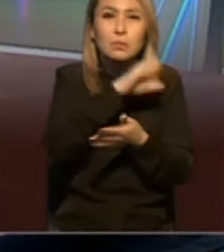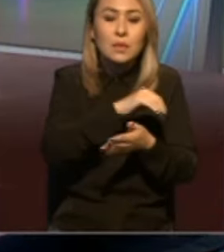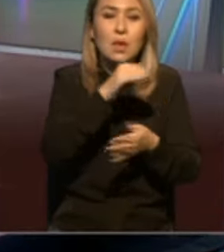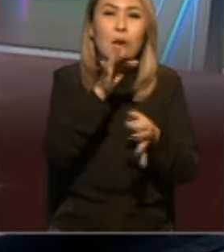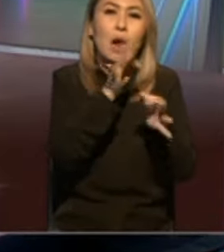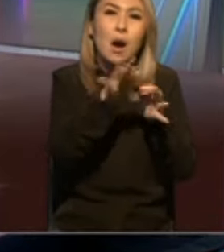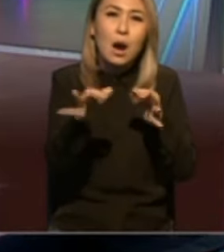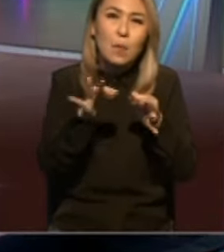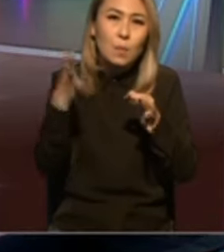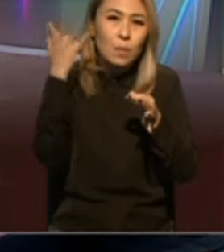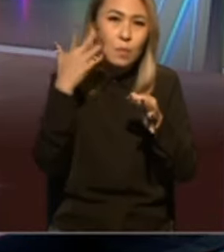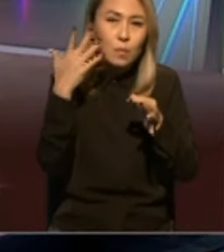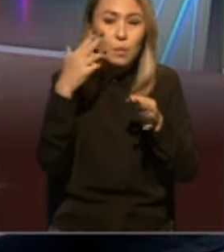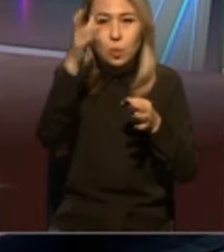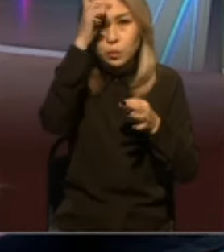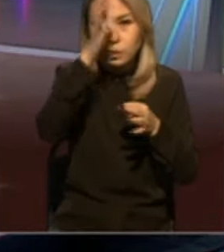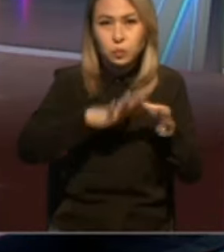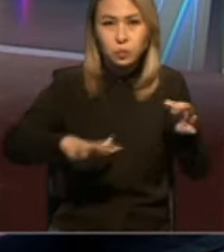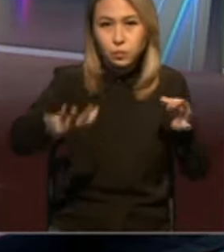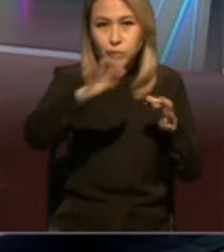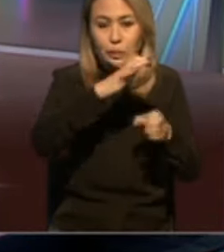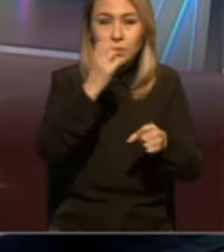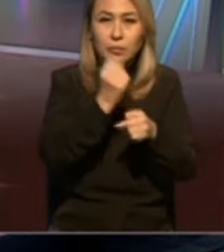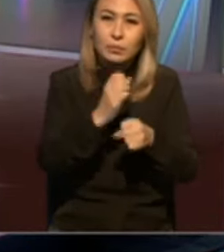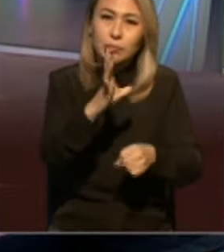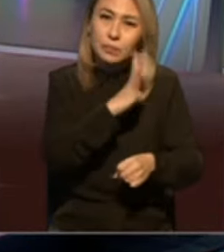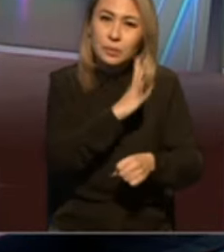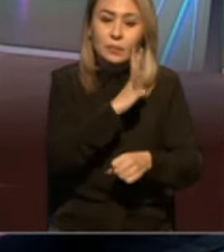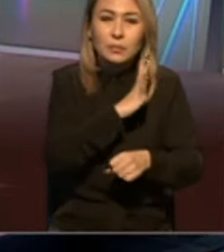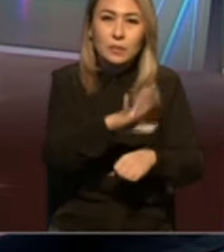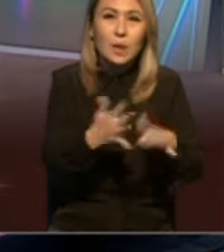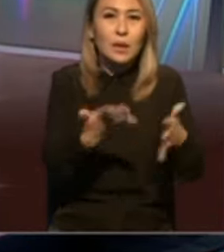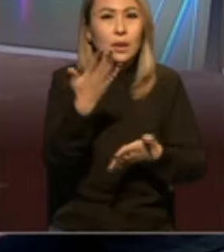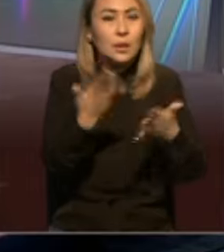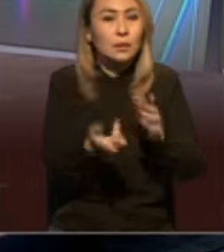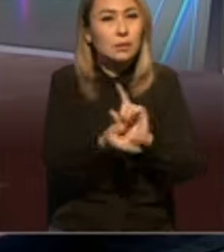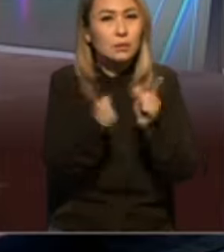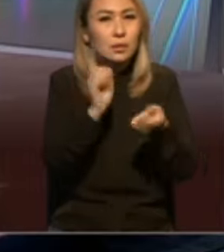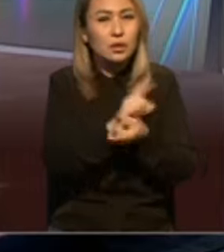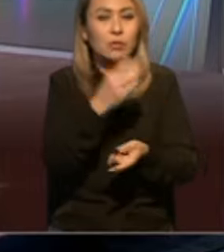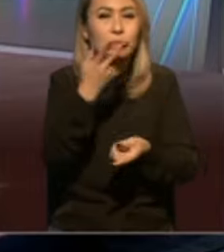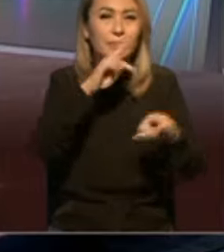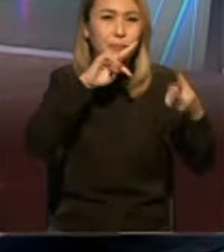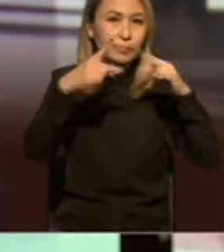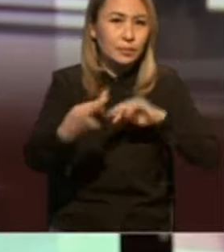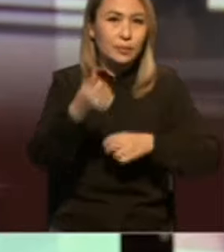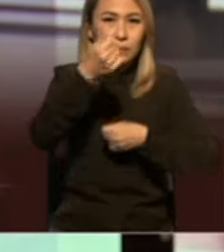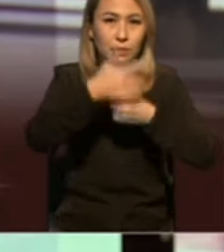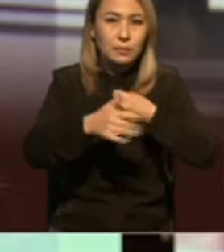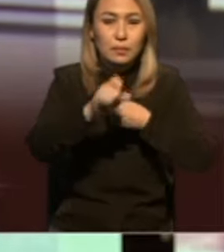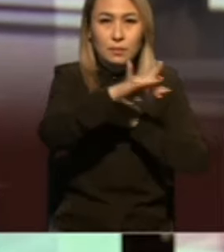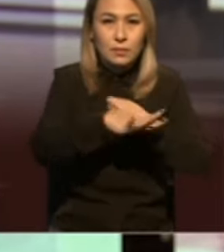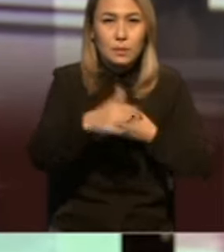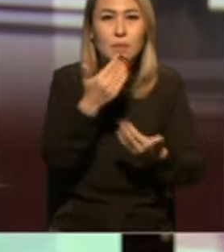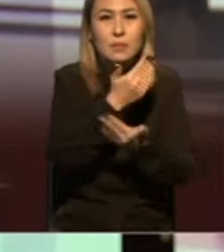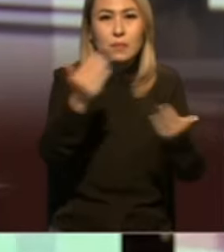аймақтанып жатқан кезде біз түркі әлем ретінде бір аймақ ретінде қалыптаса алдық па? Жоқ, әлде жанама түрде, мысалы, Орталық Азияны алатын болсақ, сіз